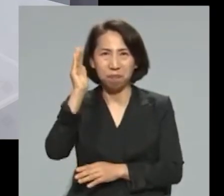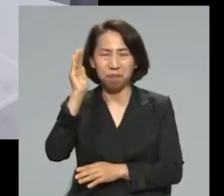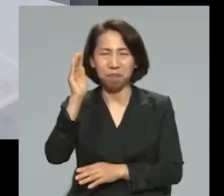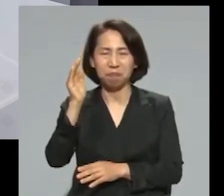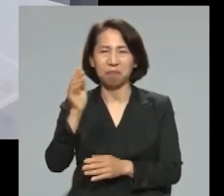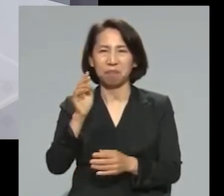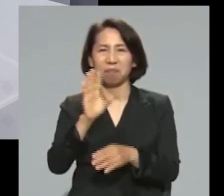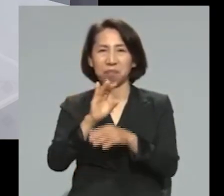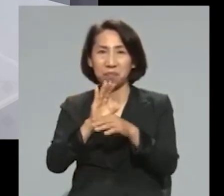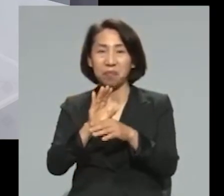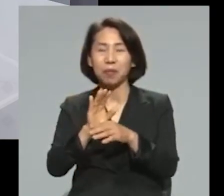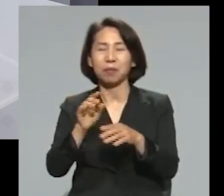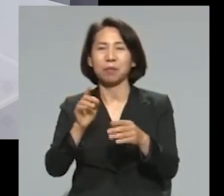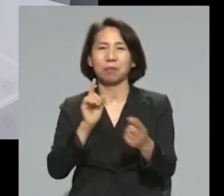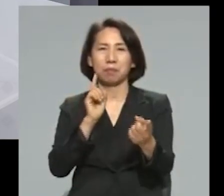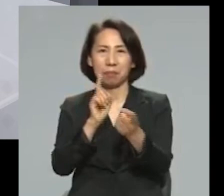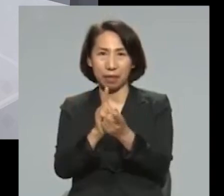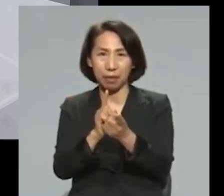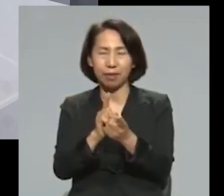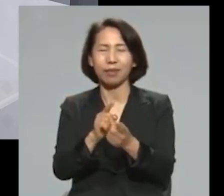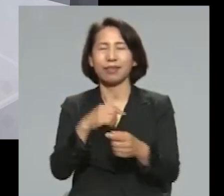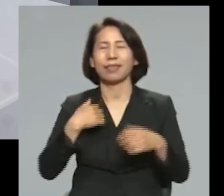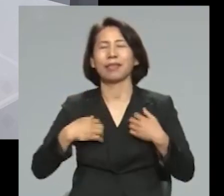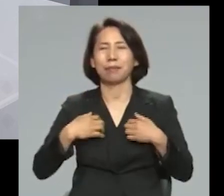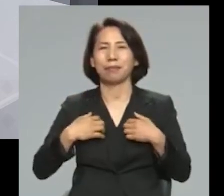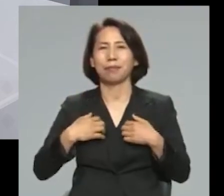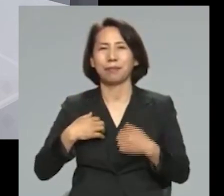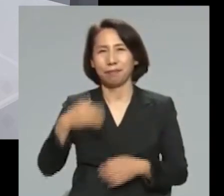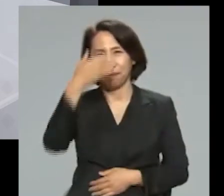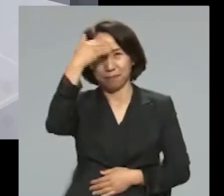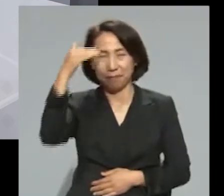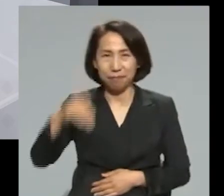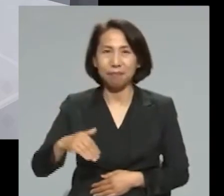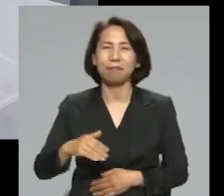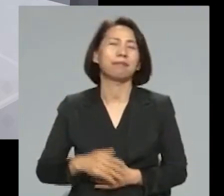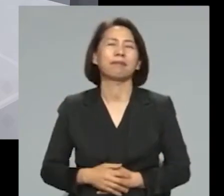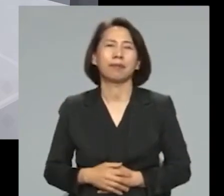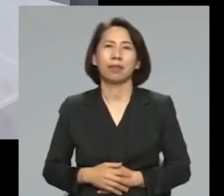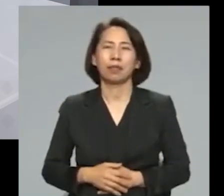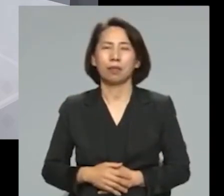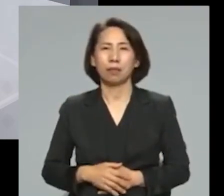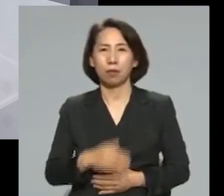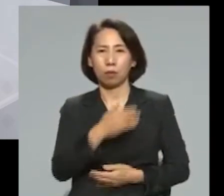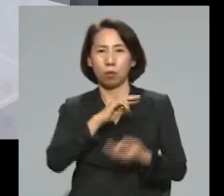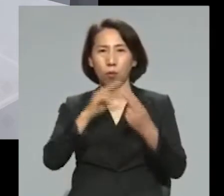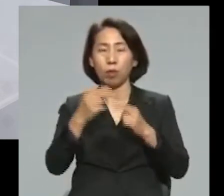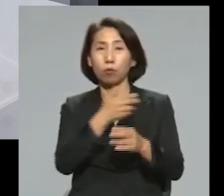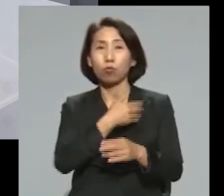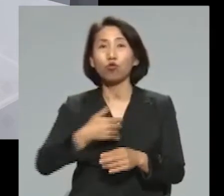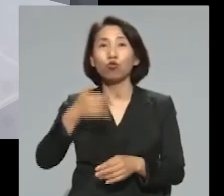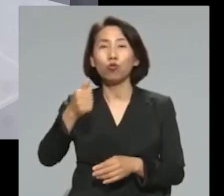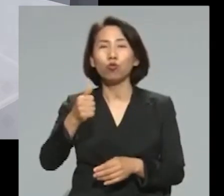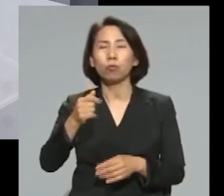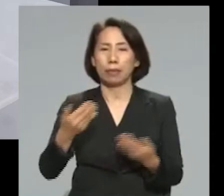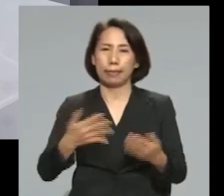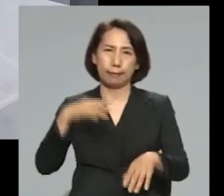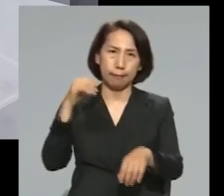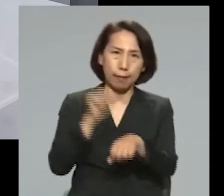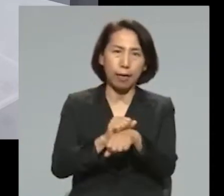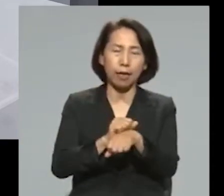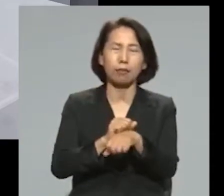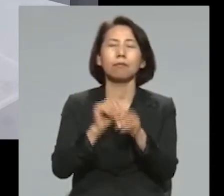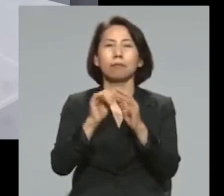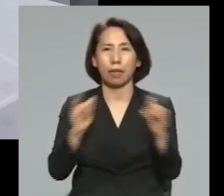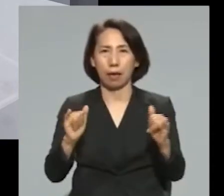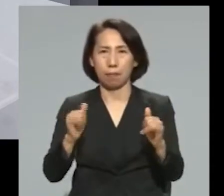뵙게 되어 무척 기쁘게 생각합니다. 고령 군수는 일 잘하는 군수, 일할 줄 아는